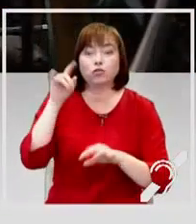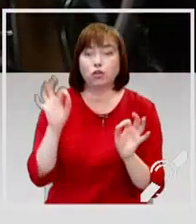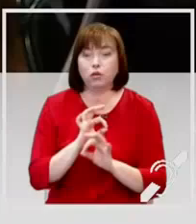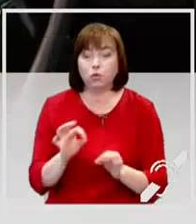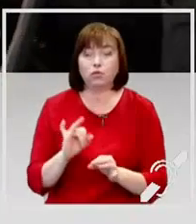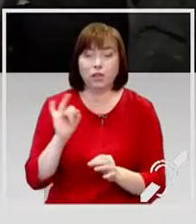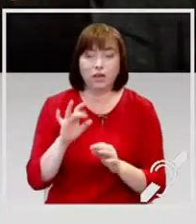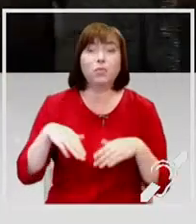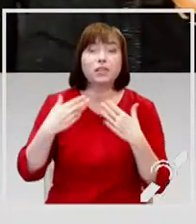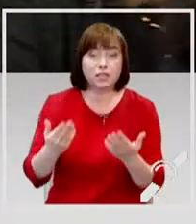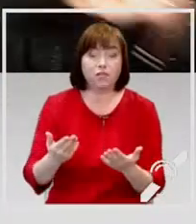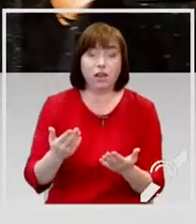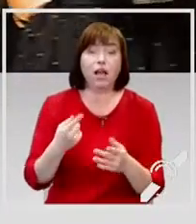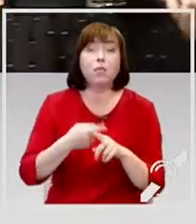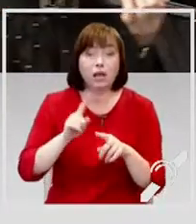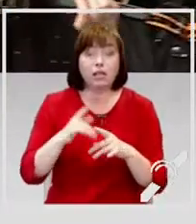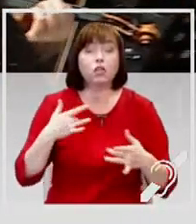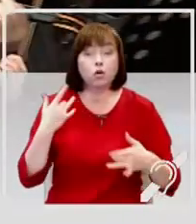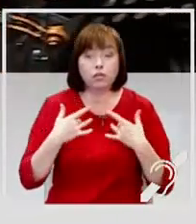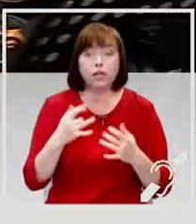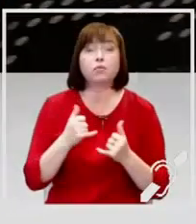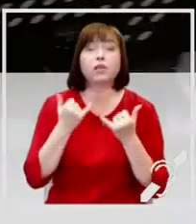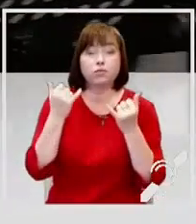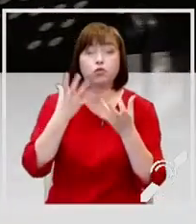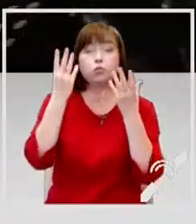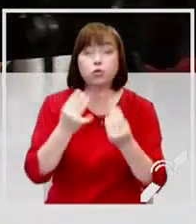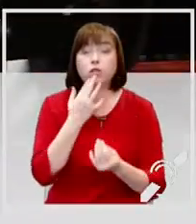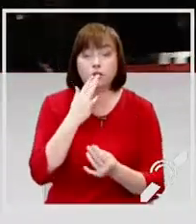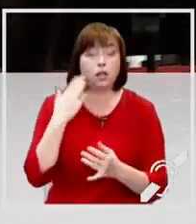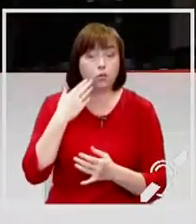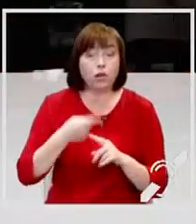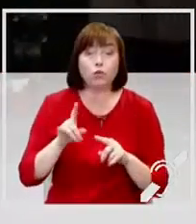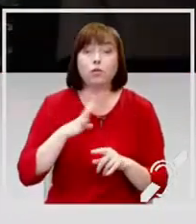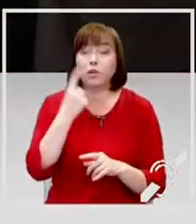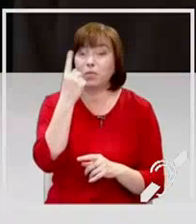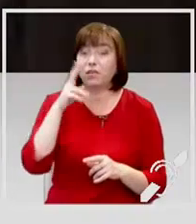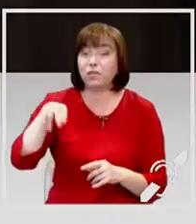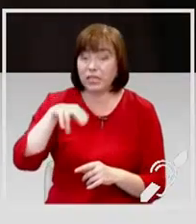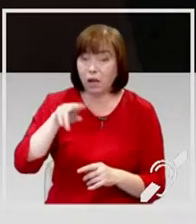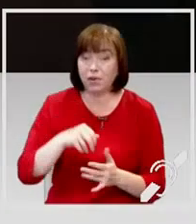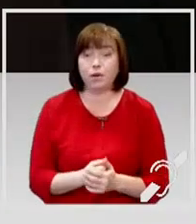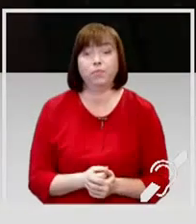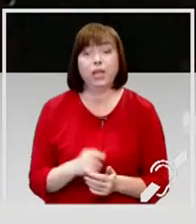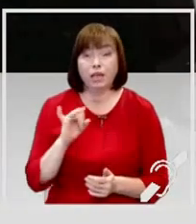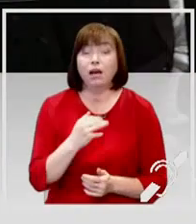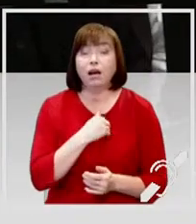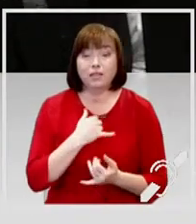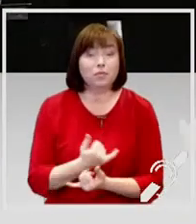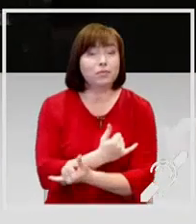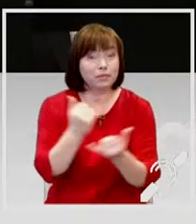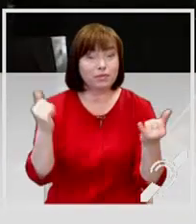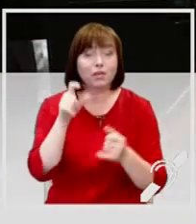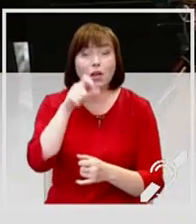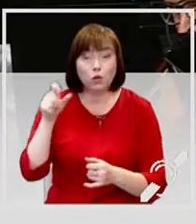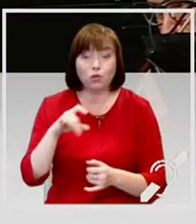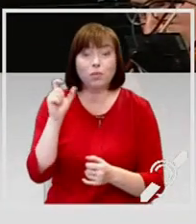venim cu acest repertoriu cu ocazia Zilei Naționale a României, care a fost pe 1 decembrie. Și vrem să aducem și publicul